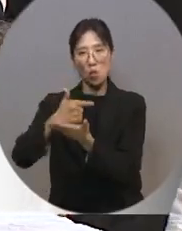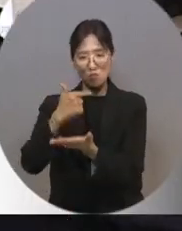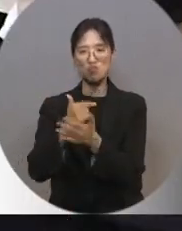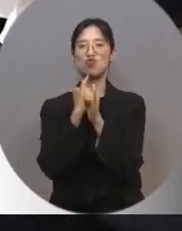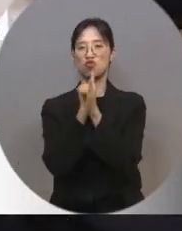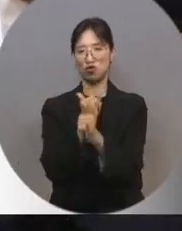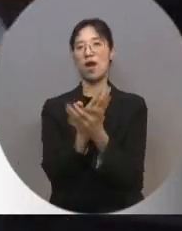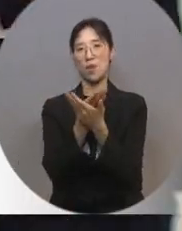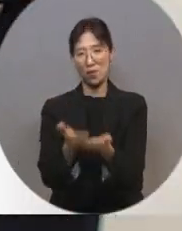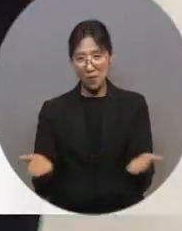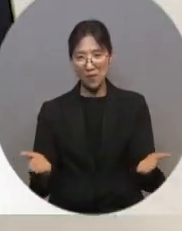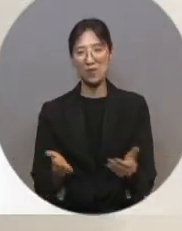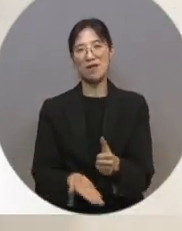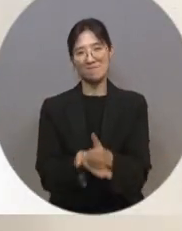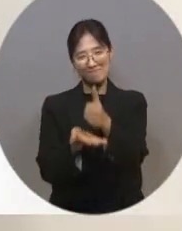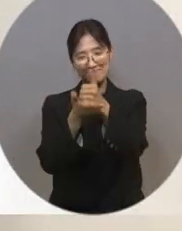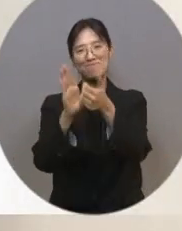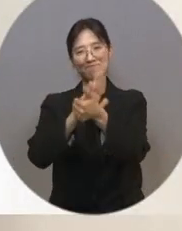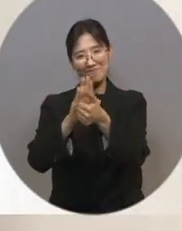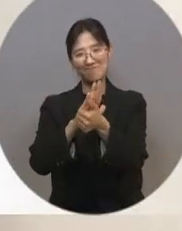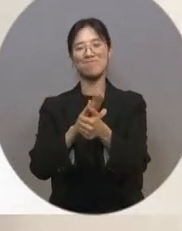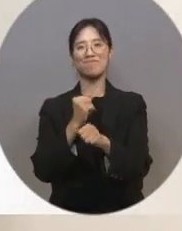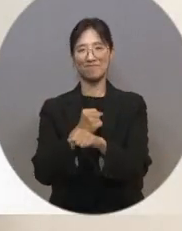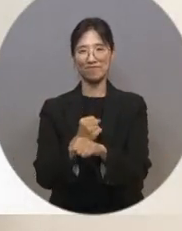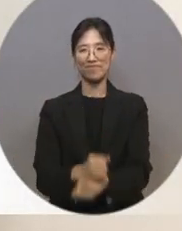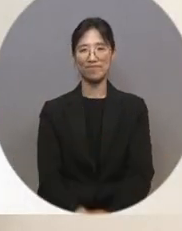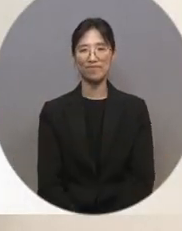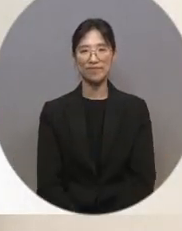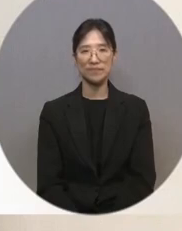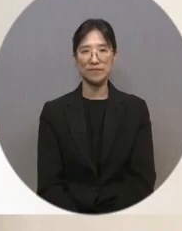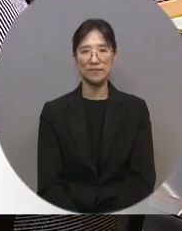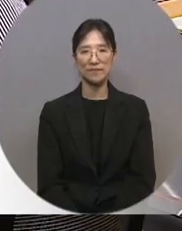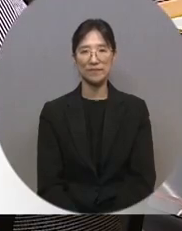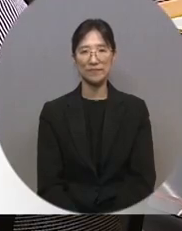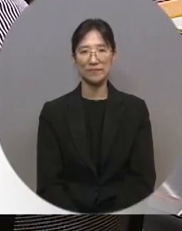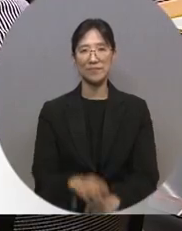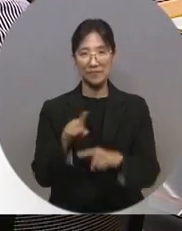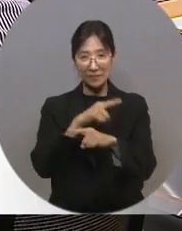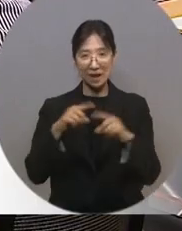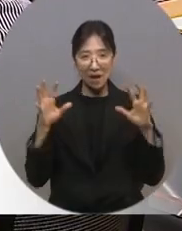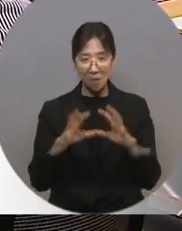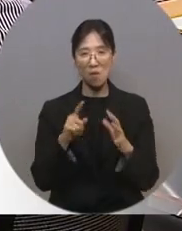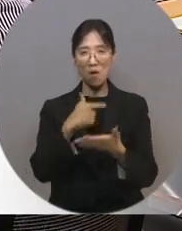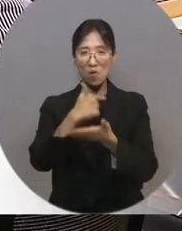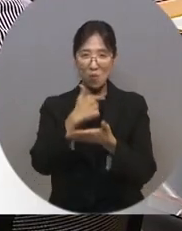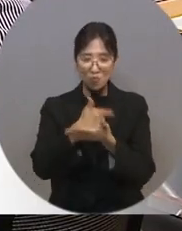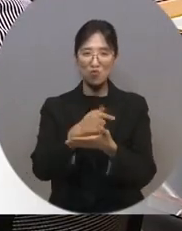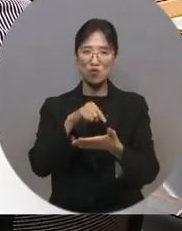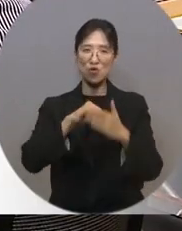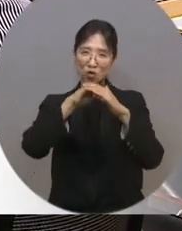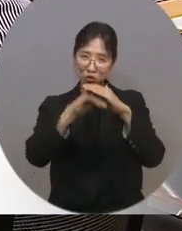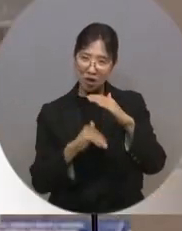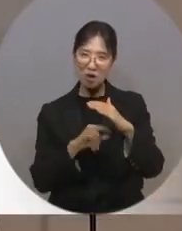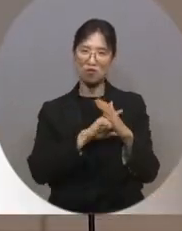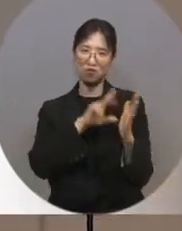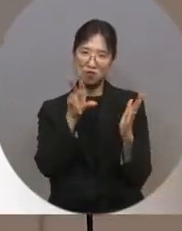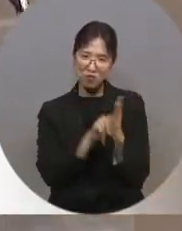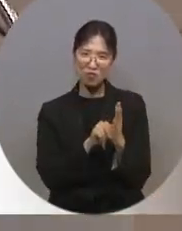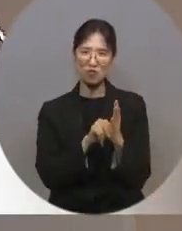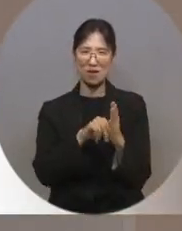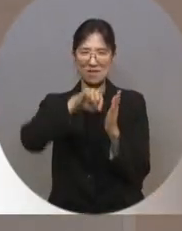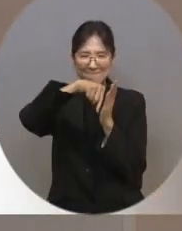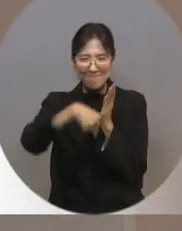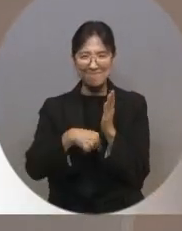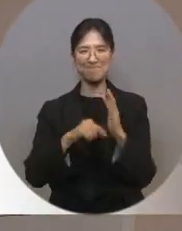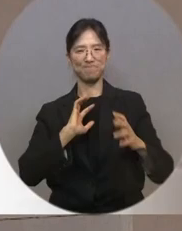통해 응원과 격려의 박수를 나누었습니다. 대회는 각 논문이 다루고 있는 주제에 대한 심도 있는